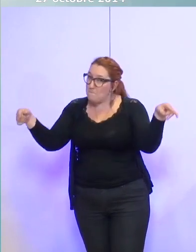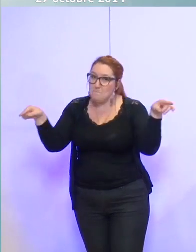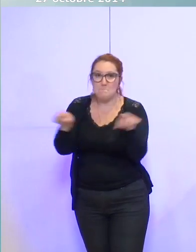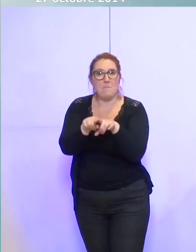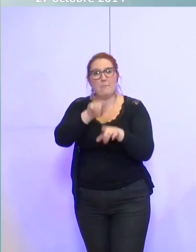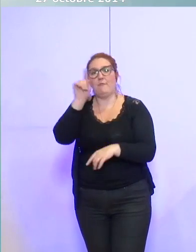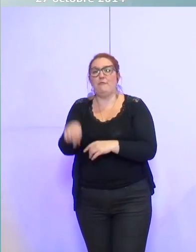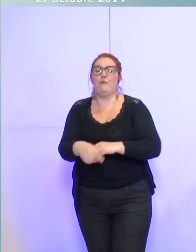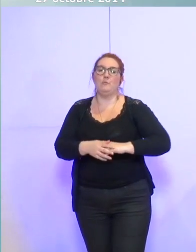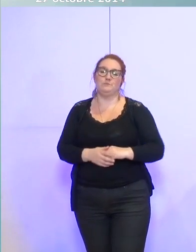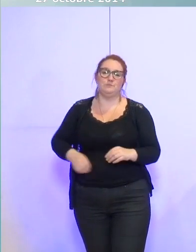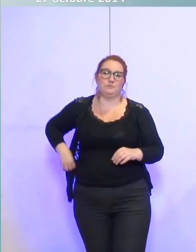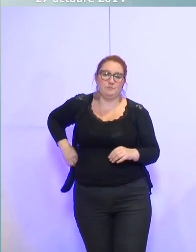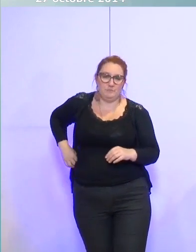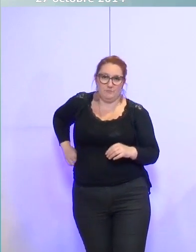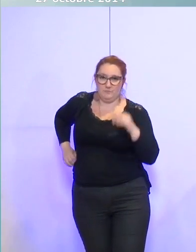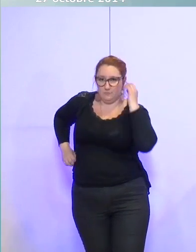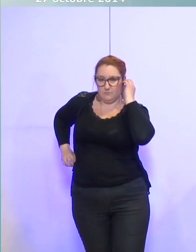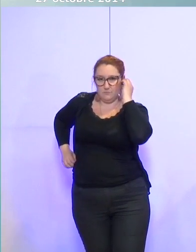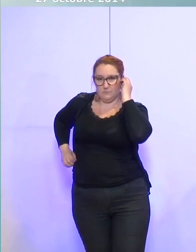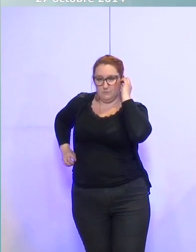à l'installation nucléaire de base Siloé.